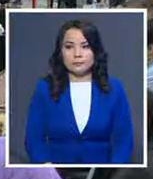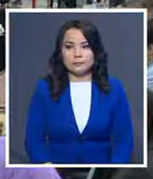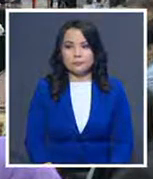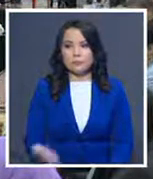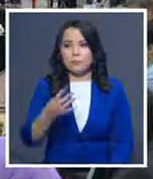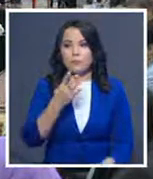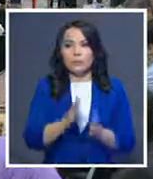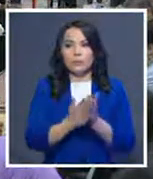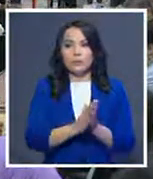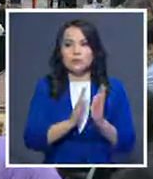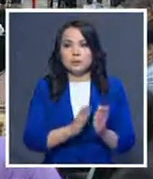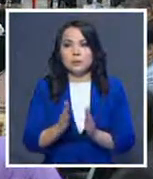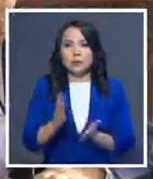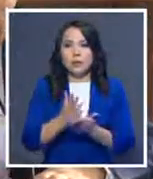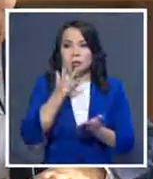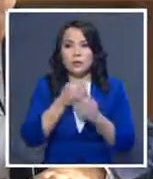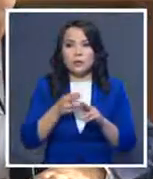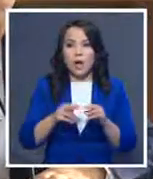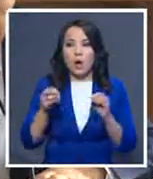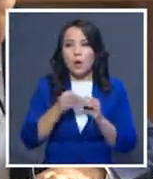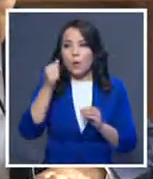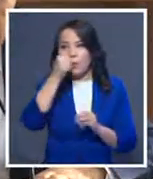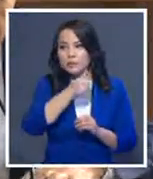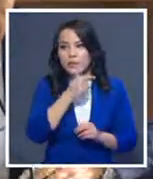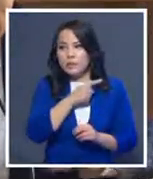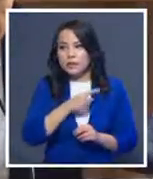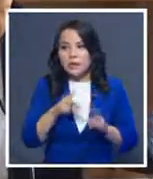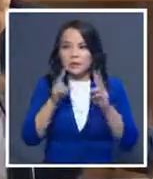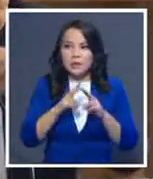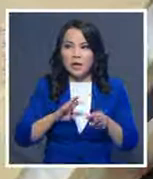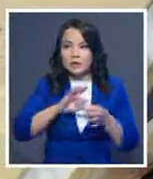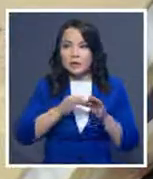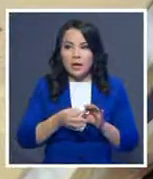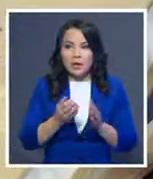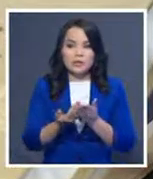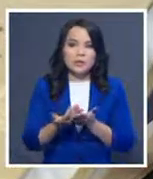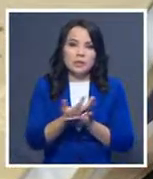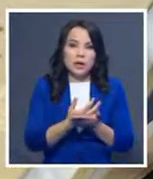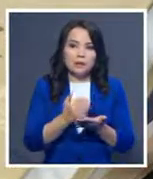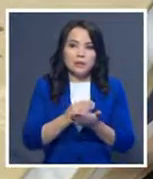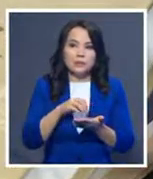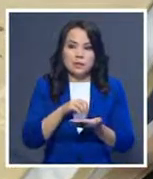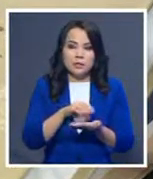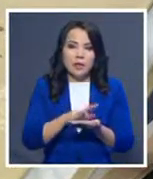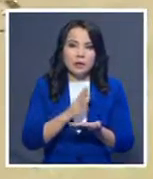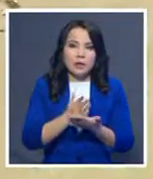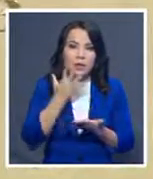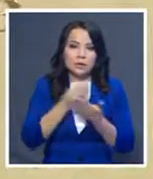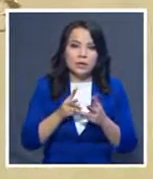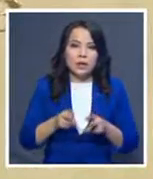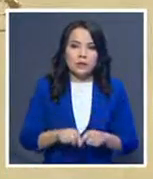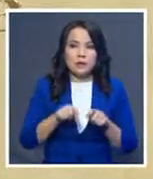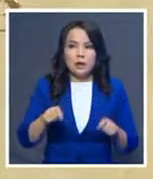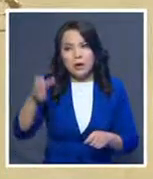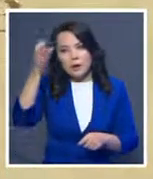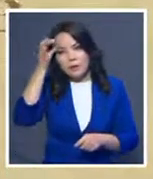4 томдық еңбек ақын Қасымхан Бегмановтың 10 жылдан астам уақыт жұмсап зерттеген энциклопедиялық жинағы. Тұсаукесерге қатысқан этнограф ғалымдар мен